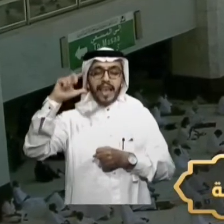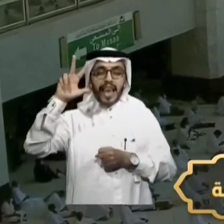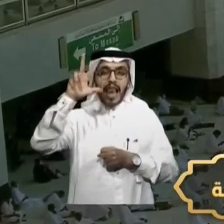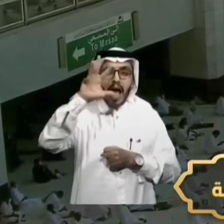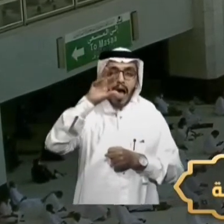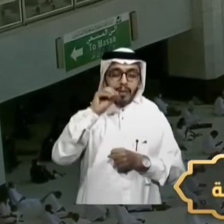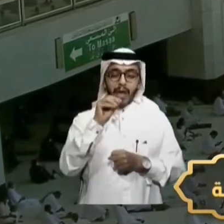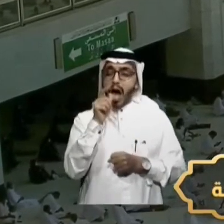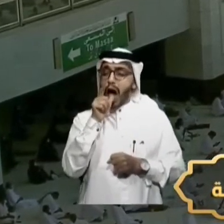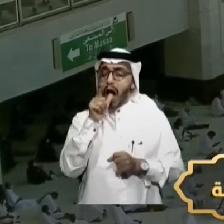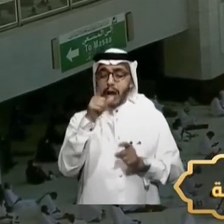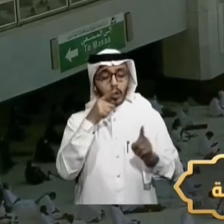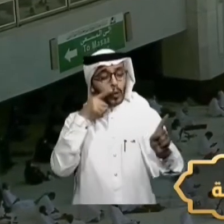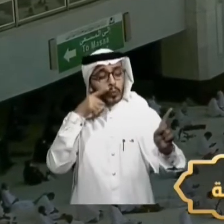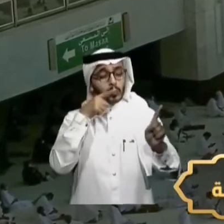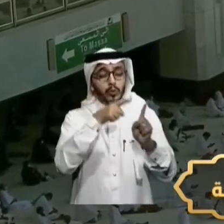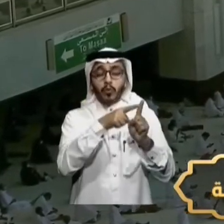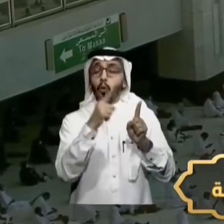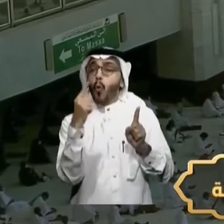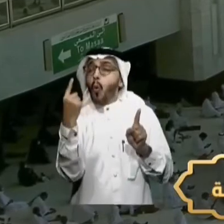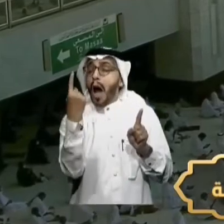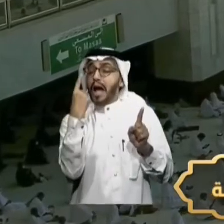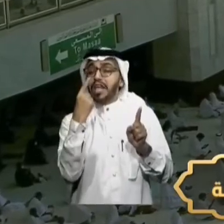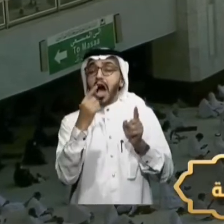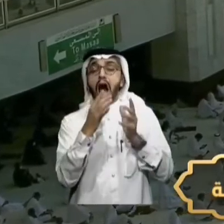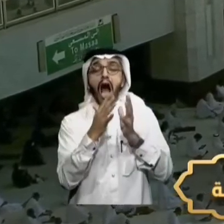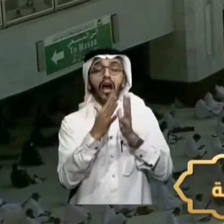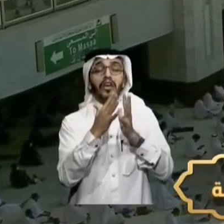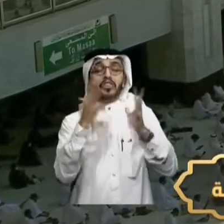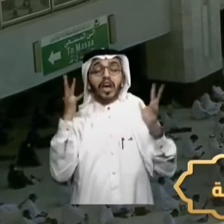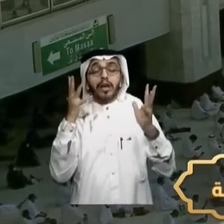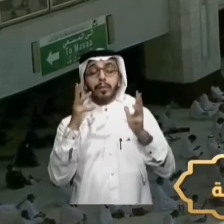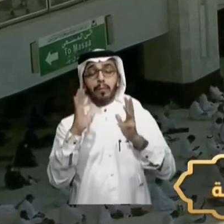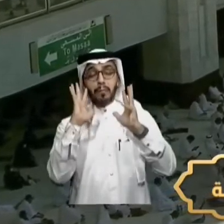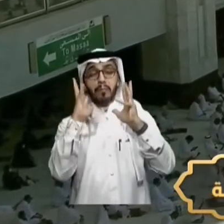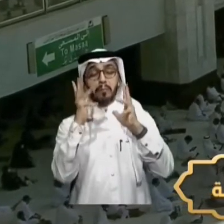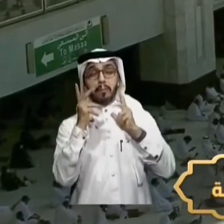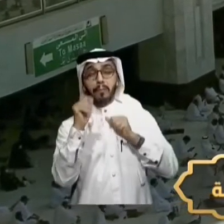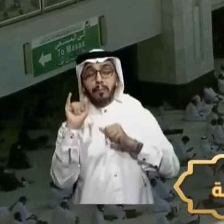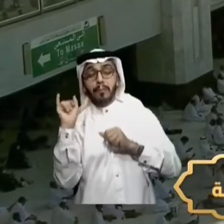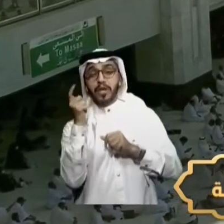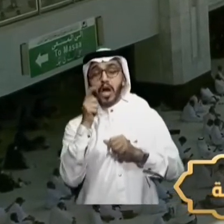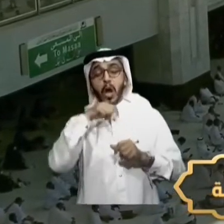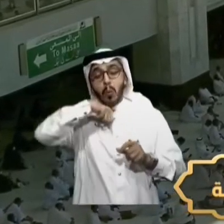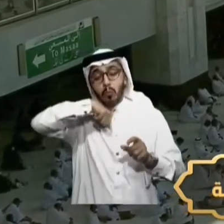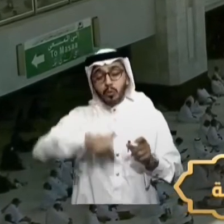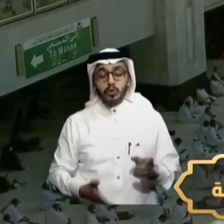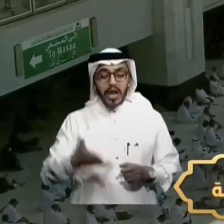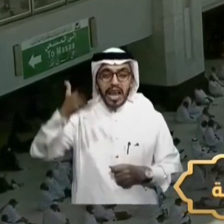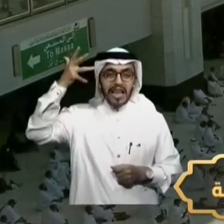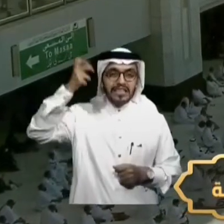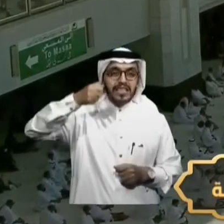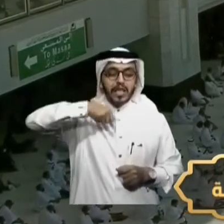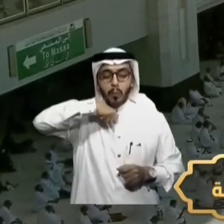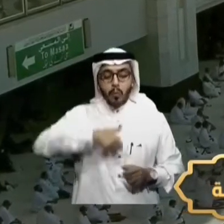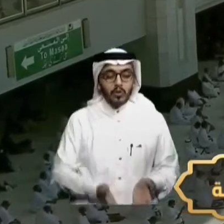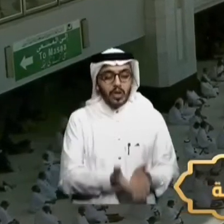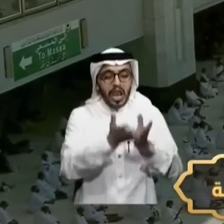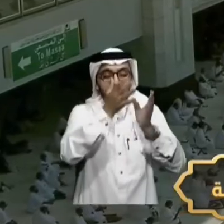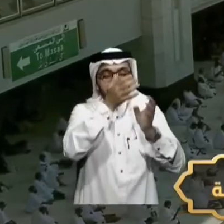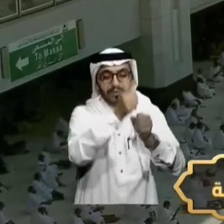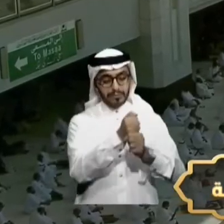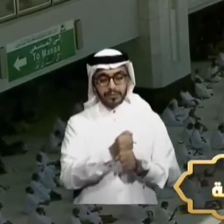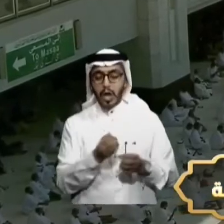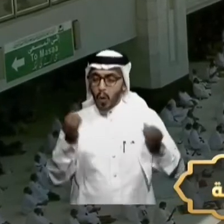عنه قال: ما رأيت أحداً أكثر تبسماً من رسول الله صلى الله عليه وسلم.